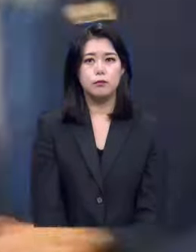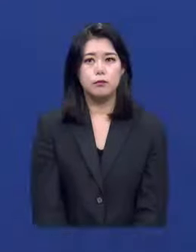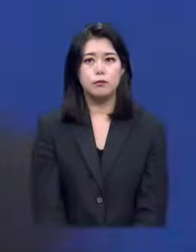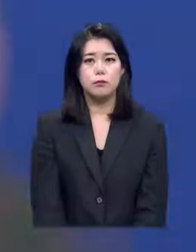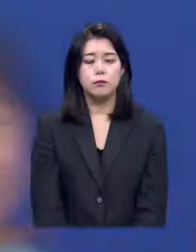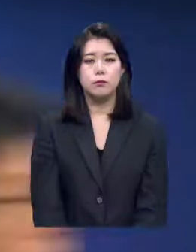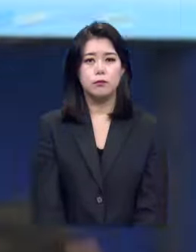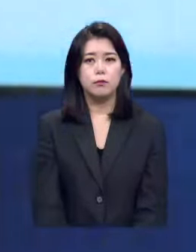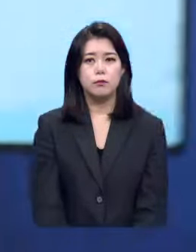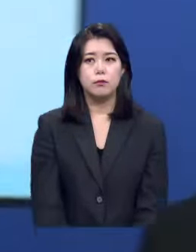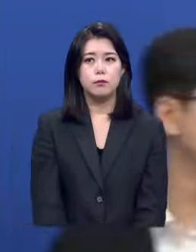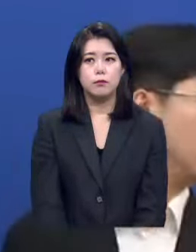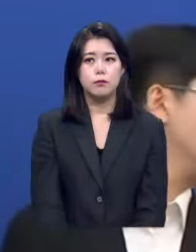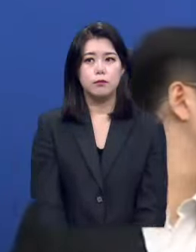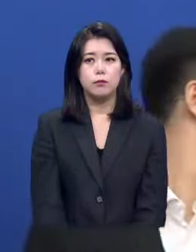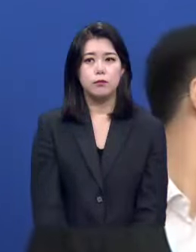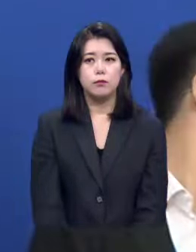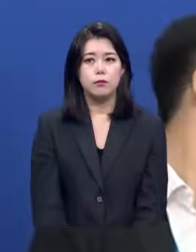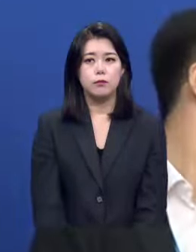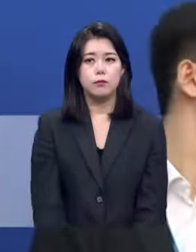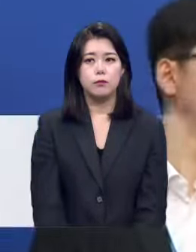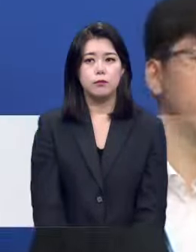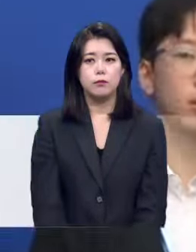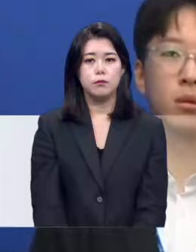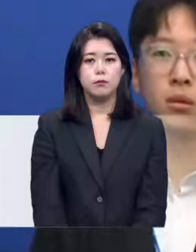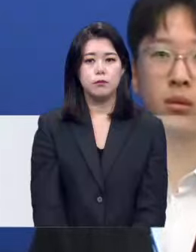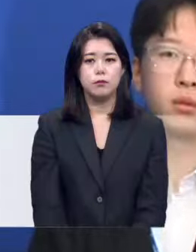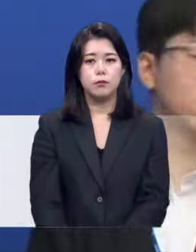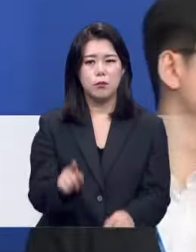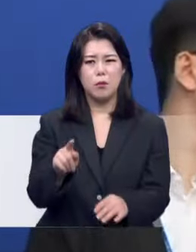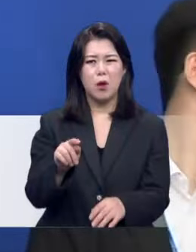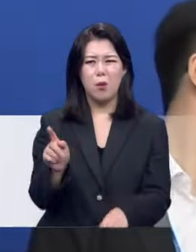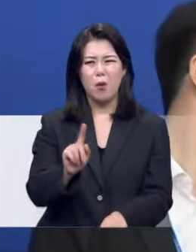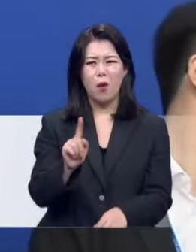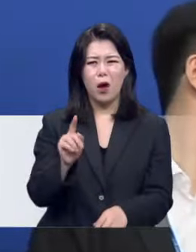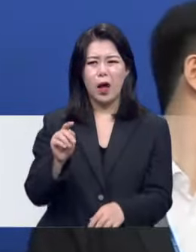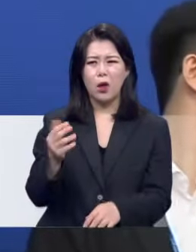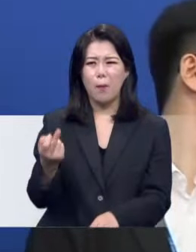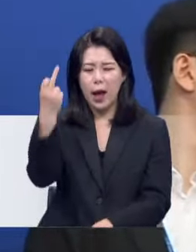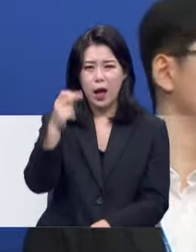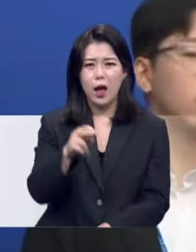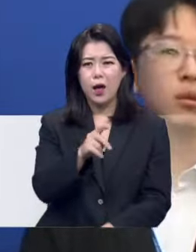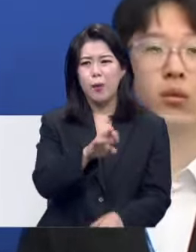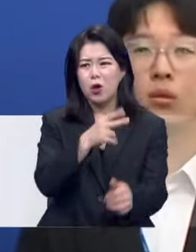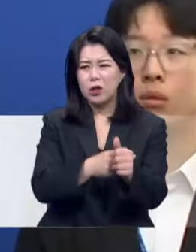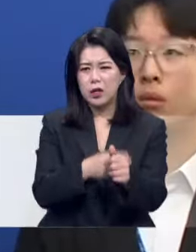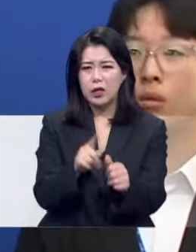오시죠 마누라가에서 아니 오빠 명선 그 처리